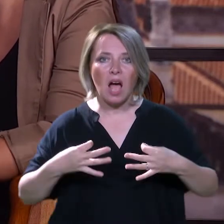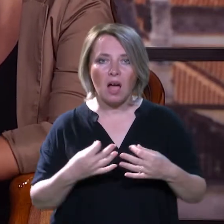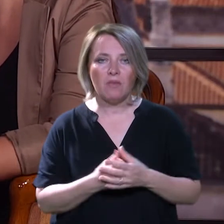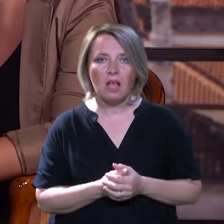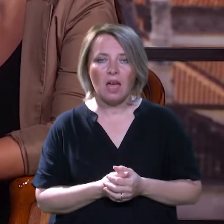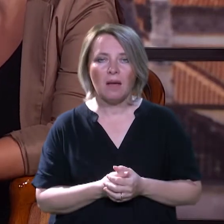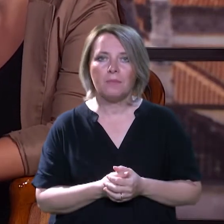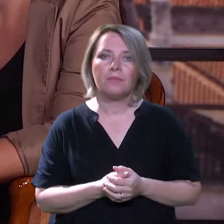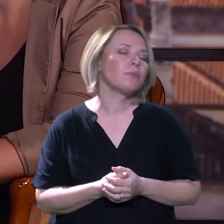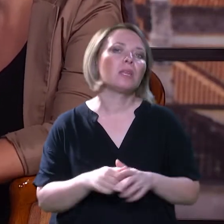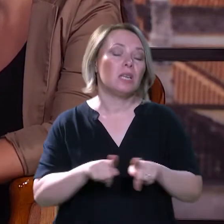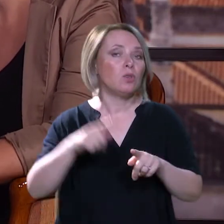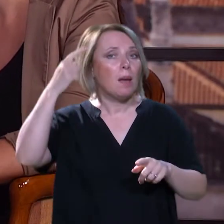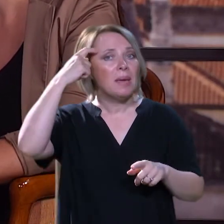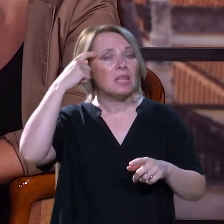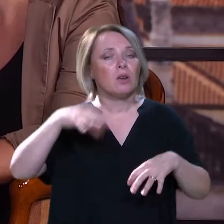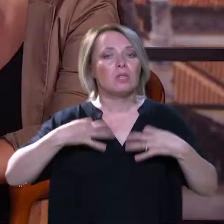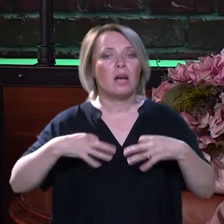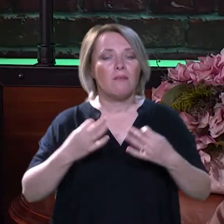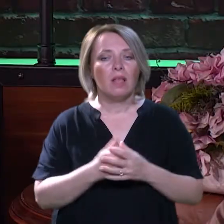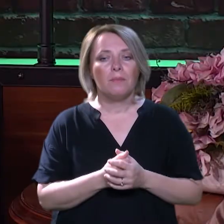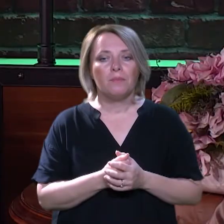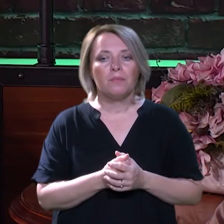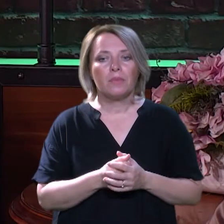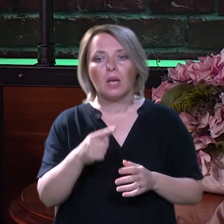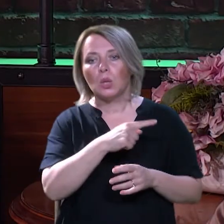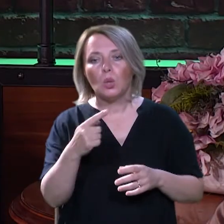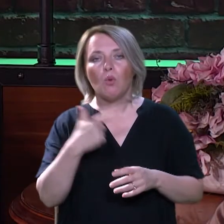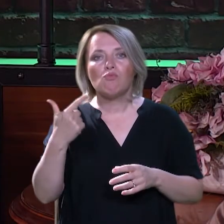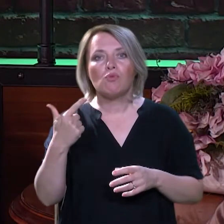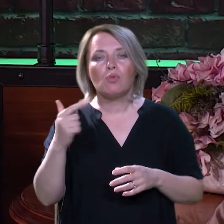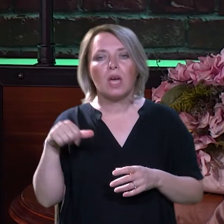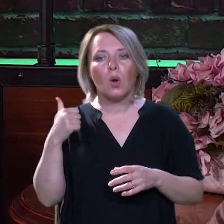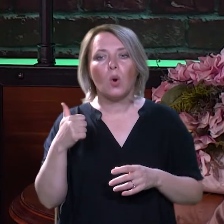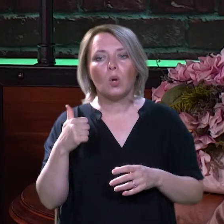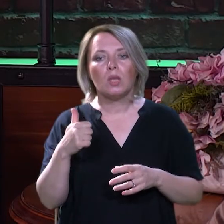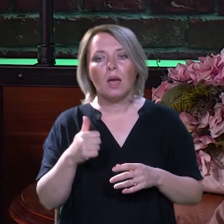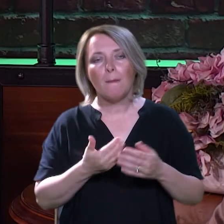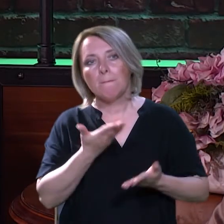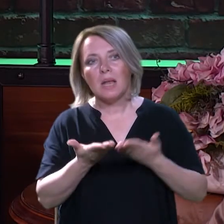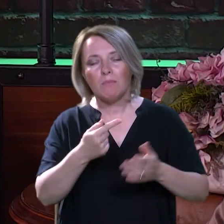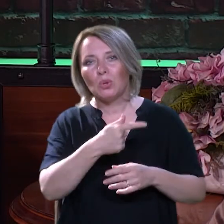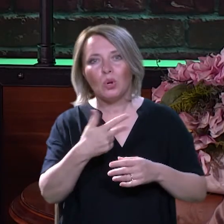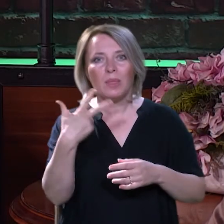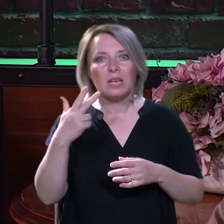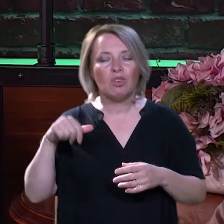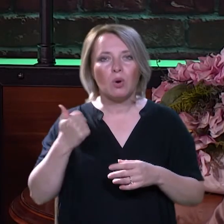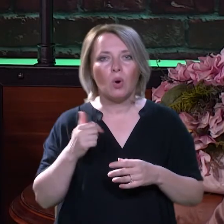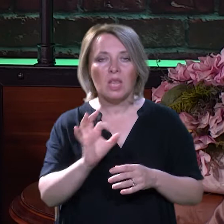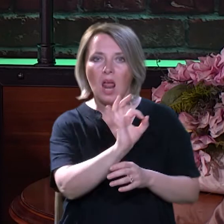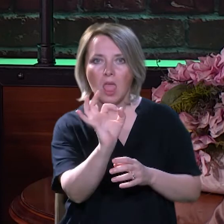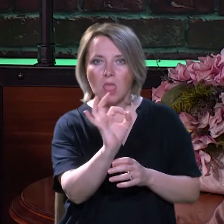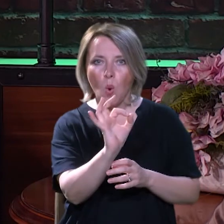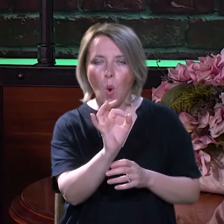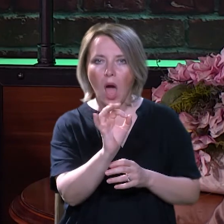mentalno zdravlje kojima toliko govori se. Uh-huh. Pa do druge, odnosno još više preporuke, do treće godine se